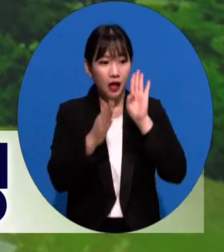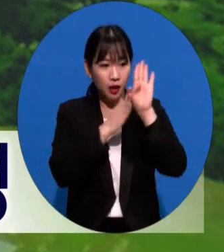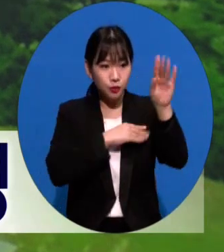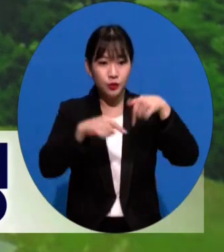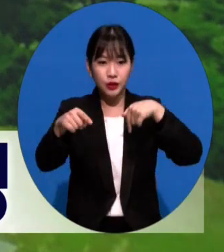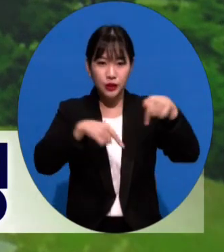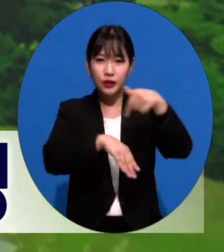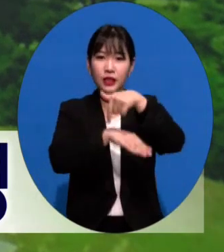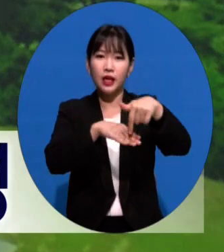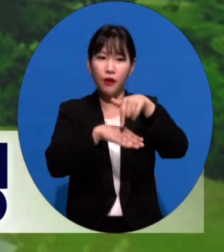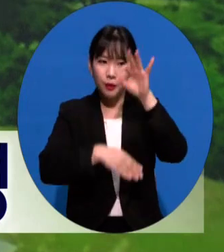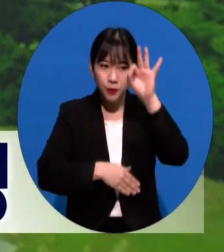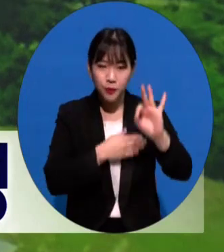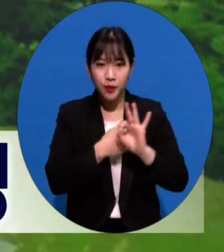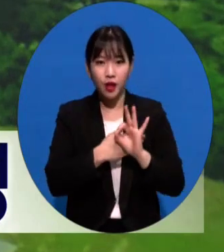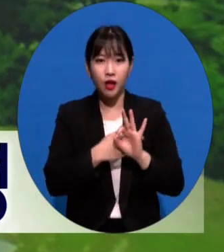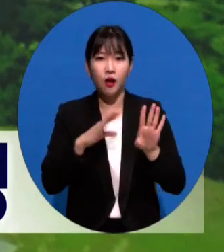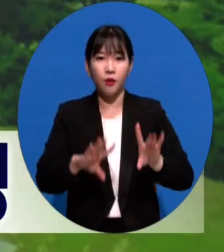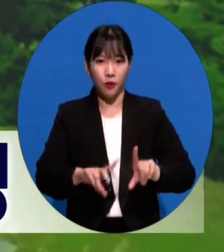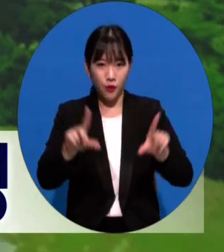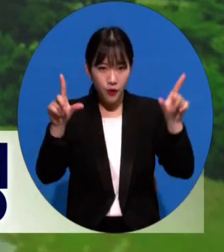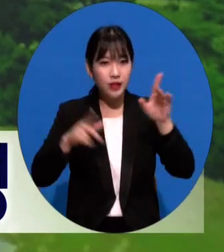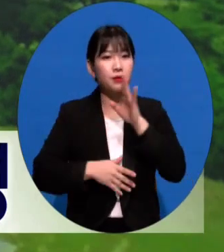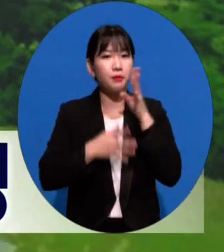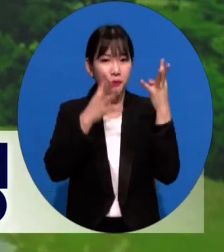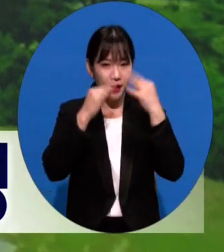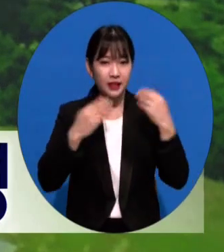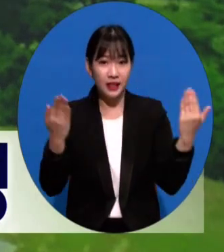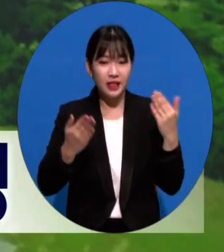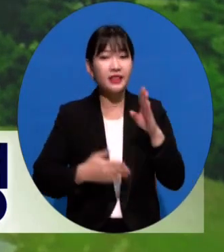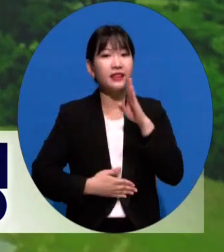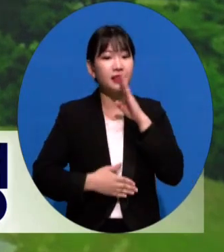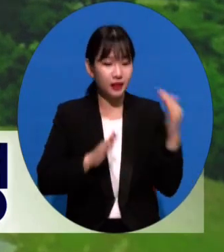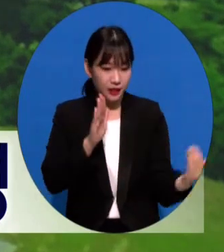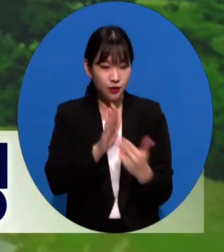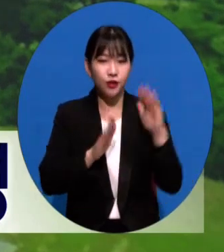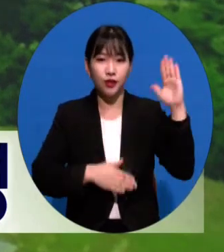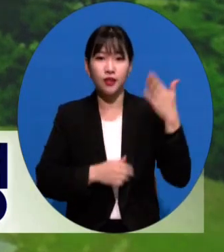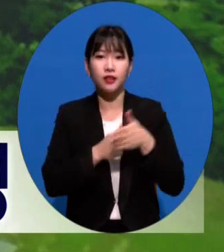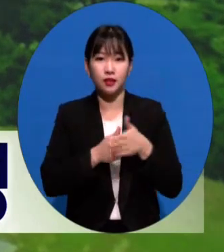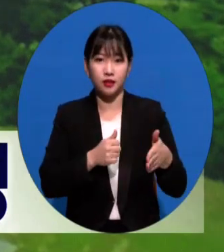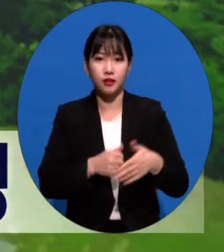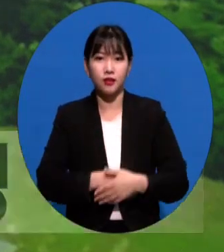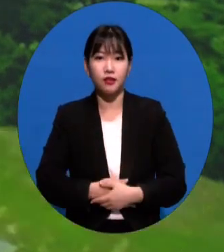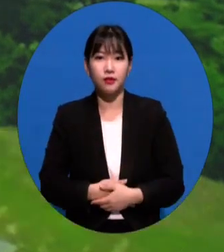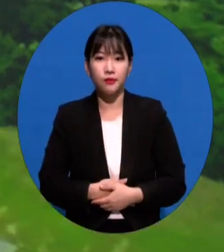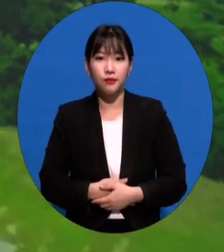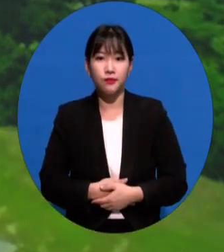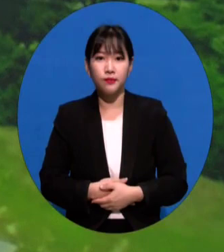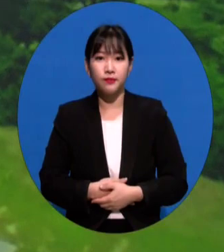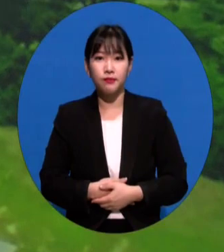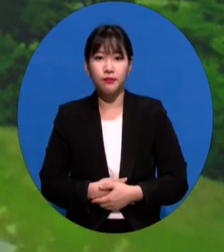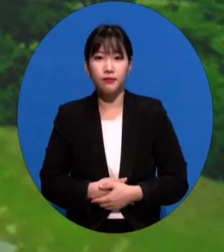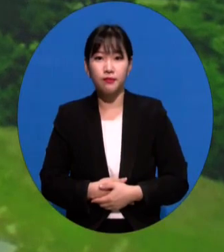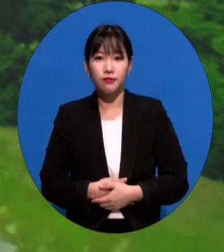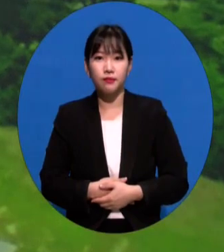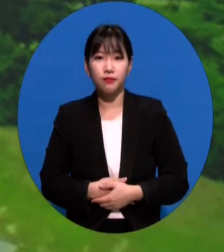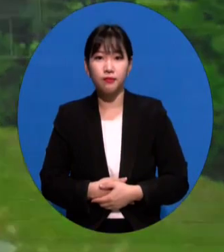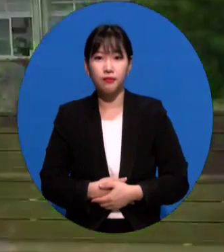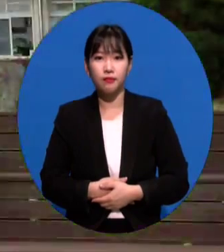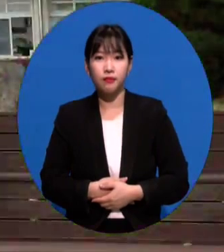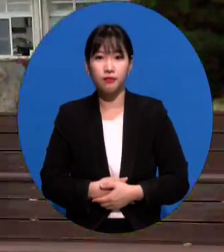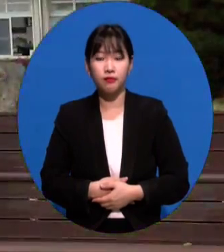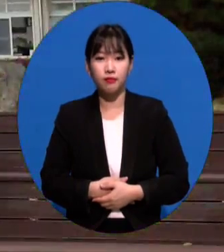정치 일정 등을 고려할 때 올해 참 많은 일들을 현실화해야 하기 때문입니다. 양현승 기자입니다.